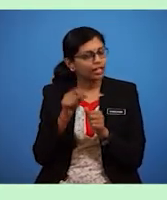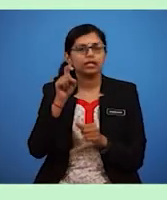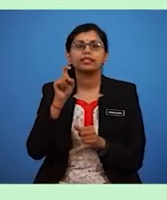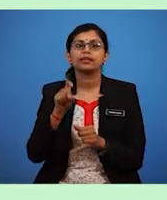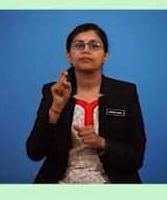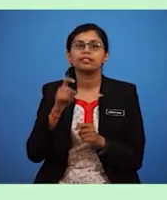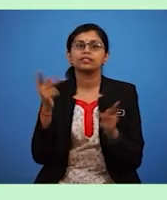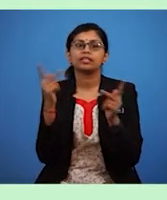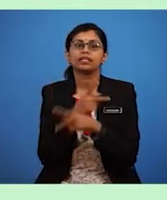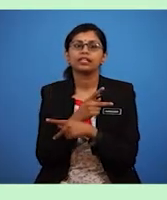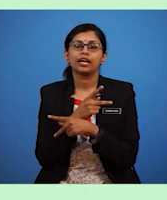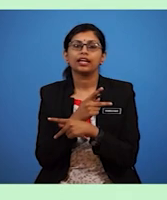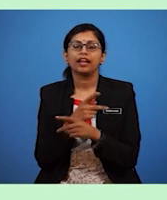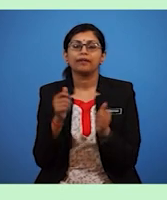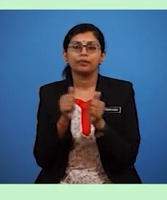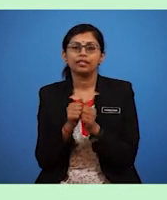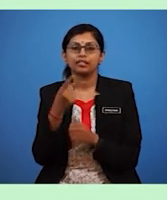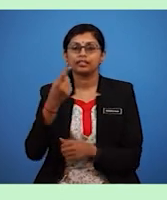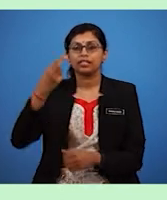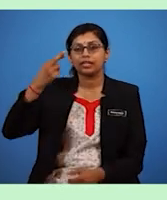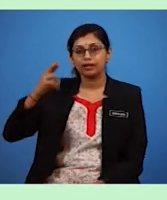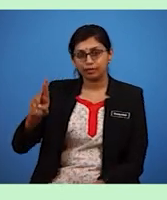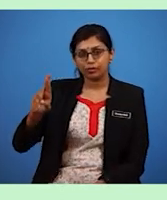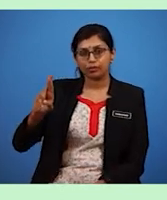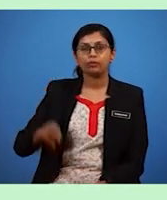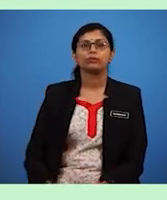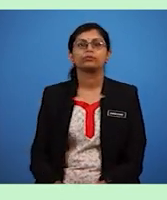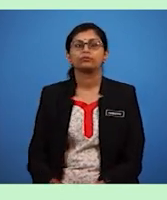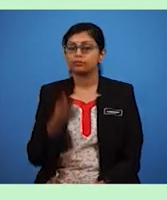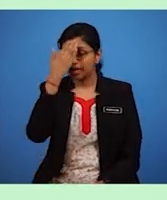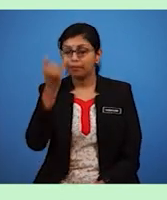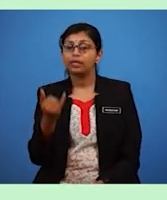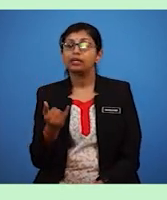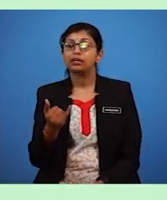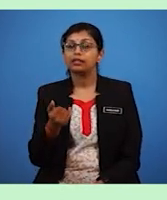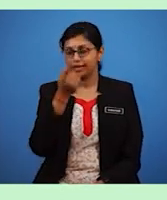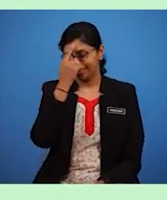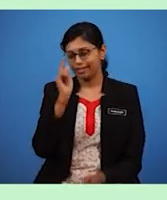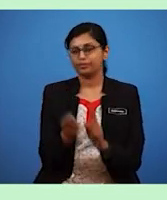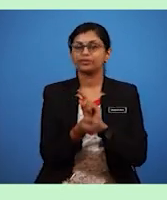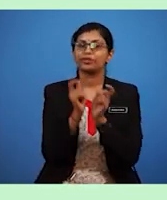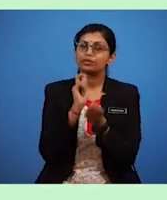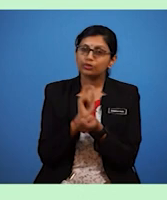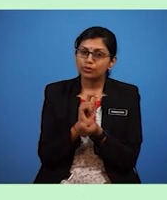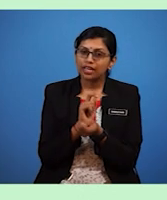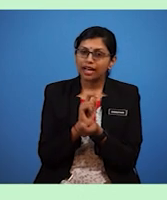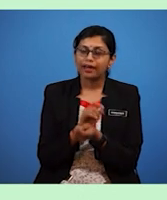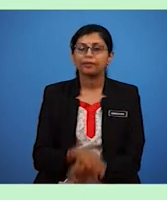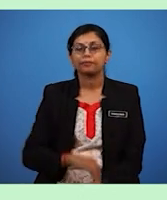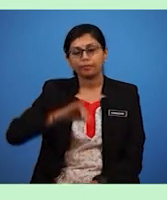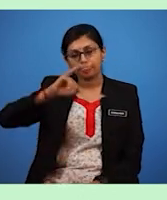kita perlu mendarab semula dengan 1000 untuk menukar unit